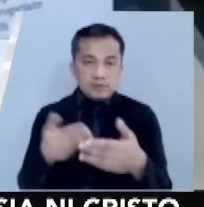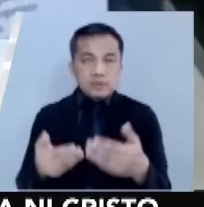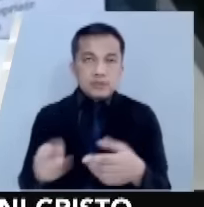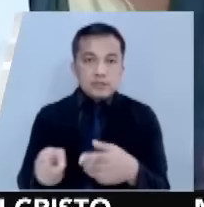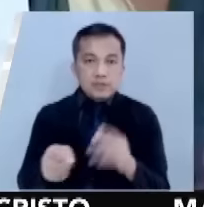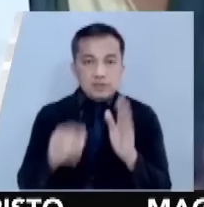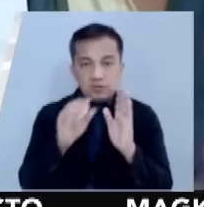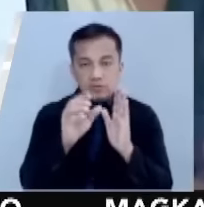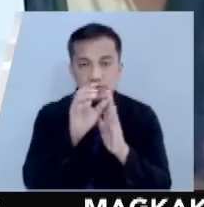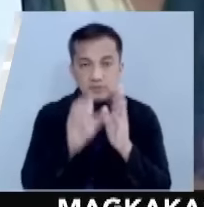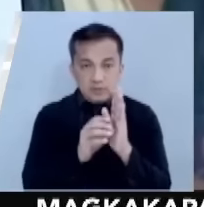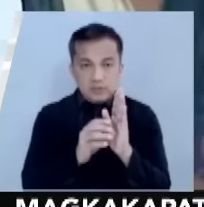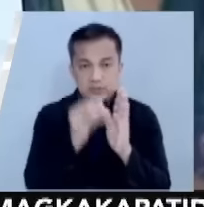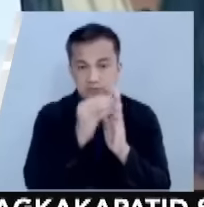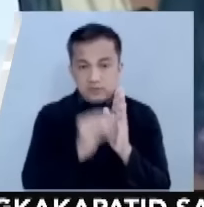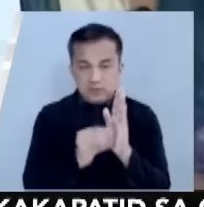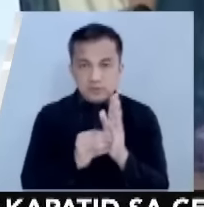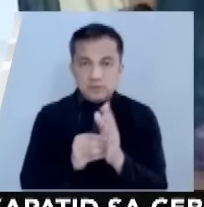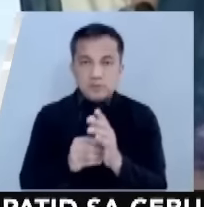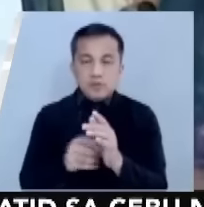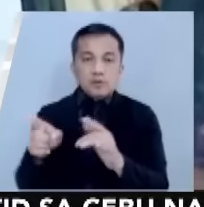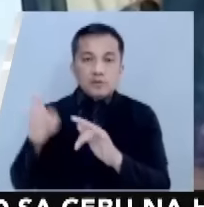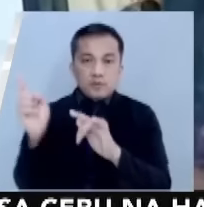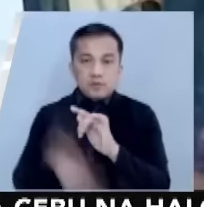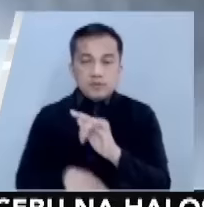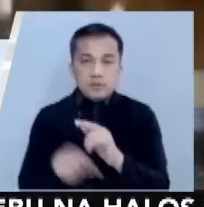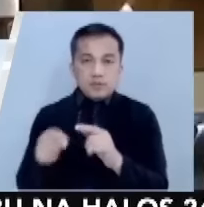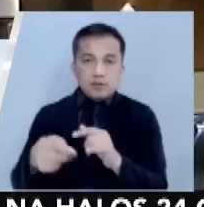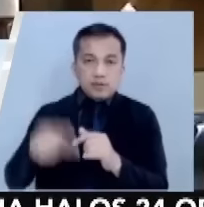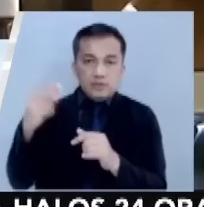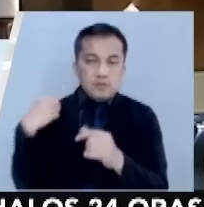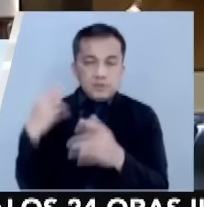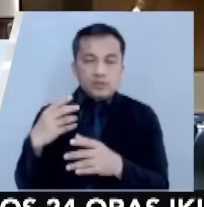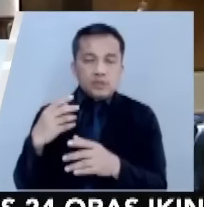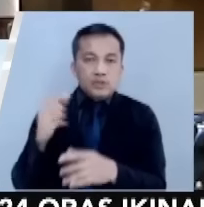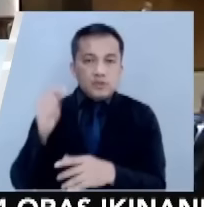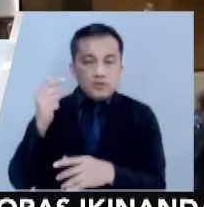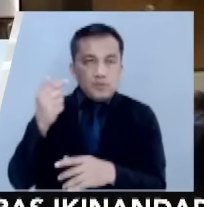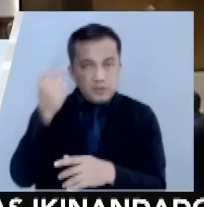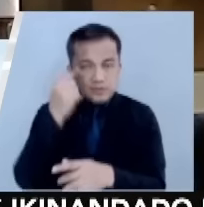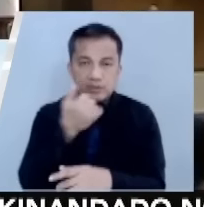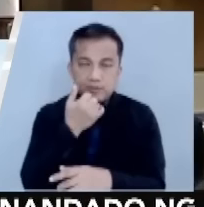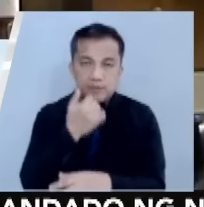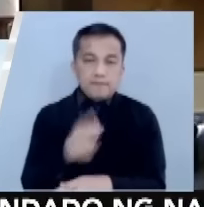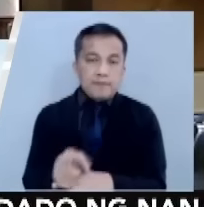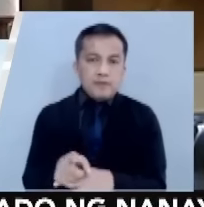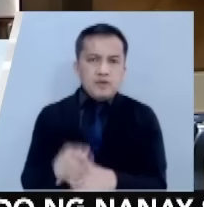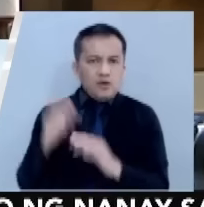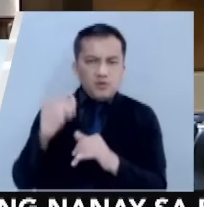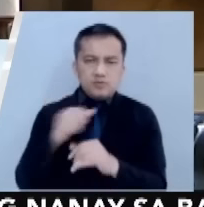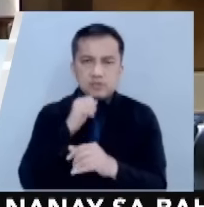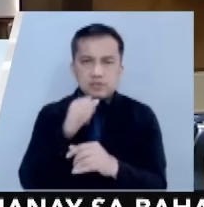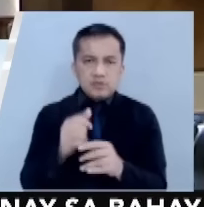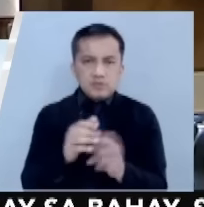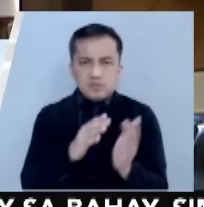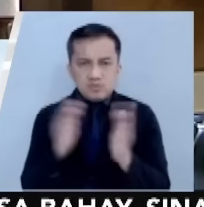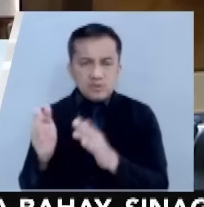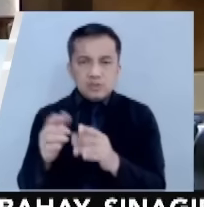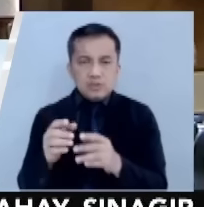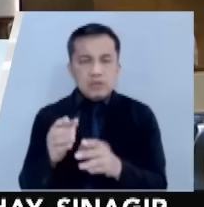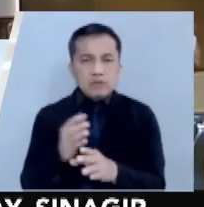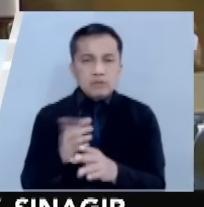para mapanagot ang mga matataas na opisyal ng bansang nagkasala. Pero sana rin daw hindi ito masyadong magtagal dahil malilihis ang atensyon